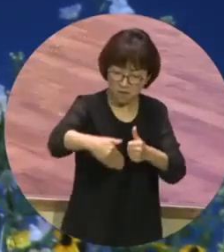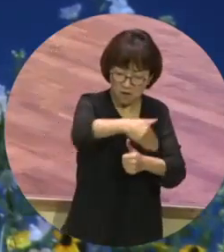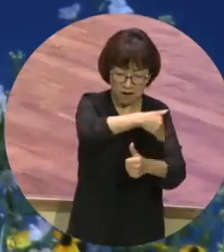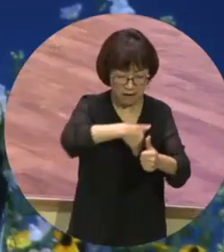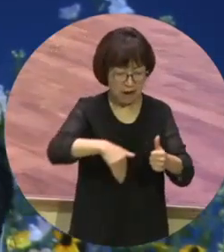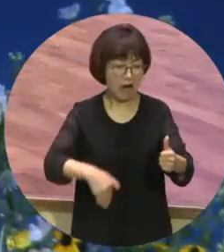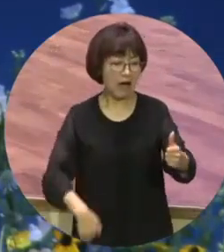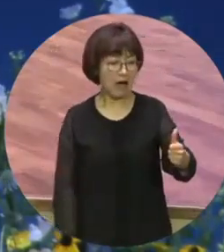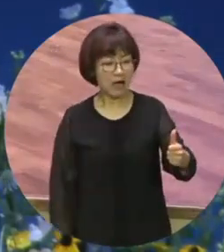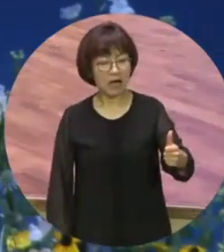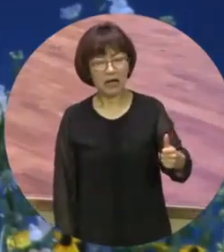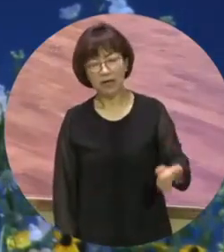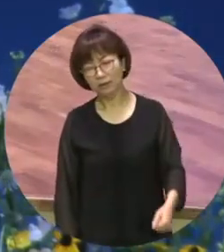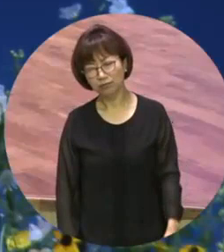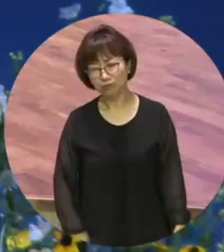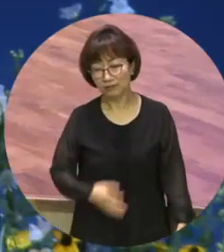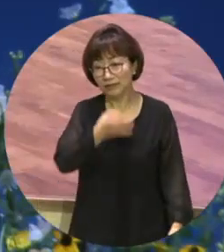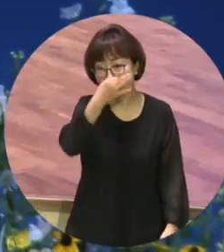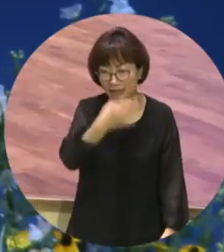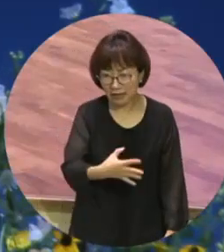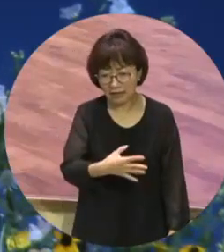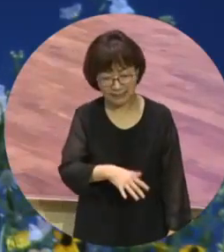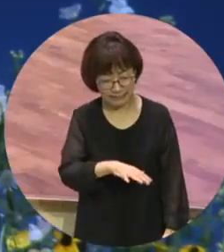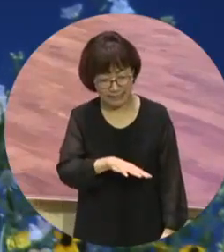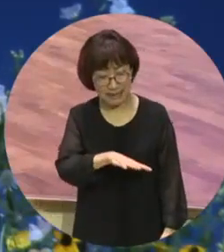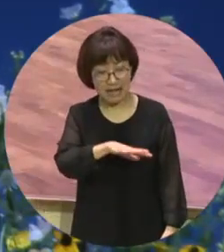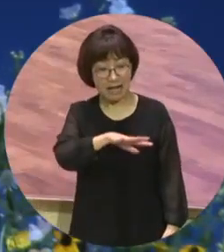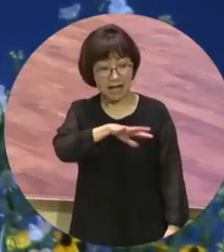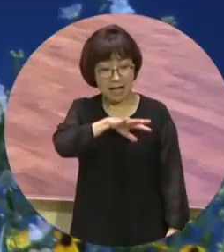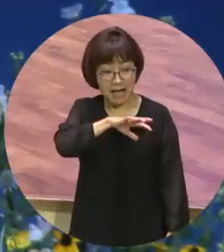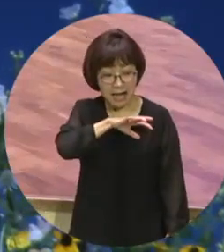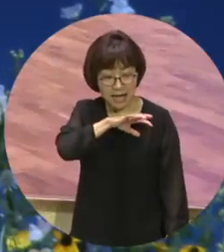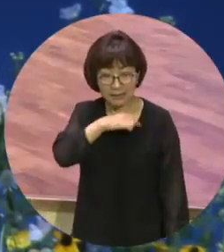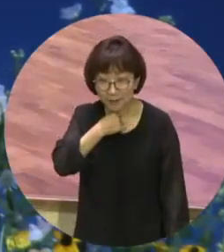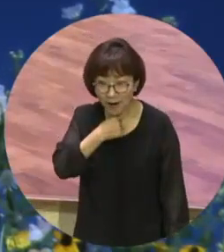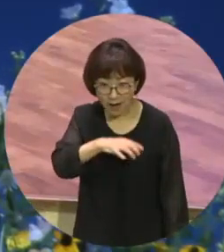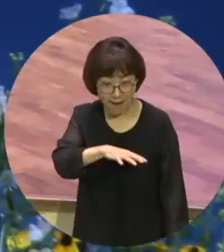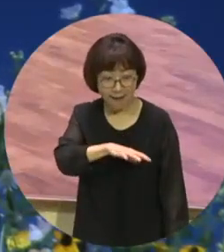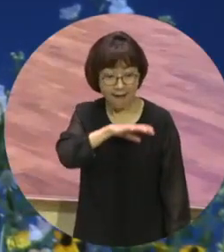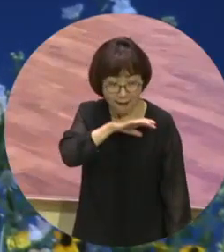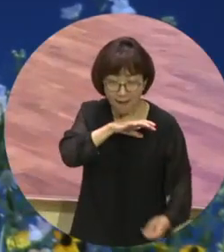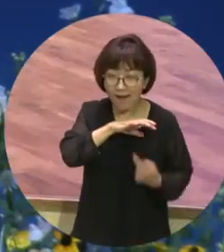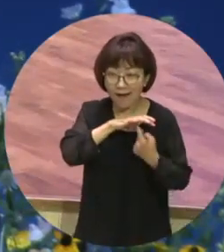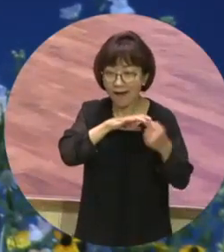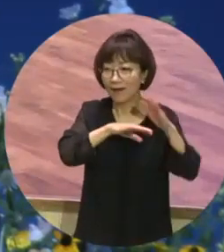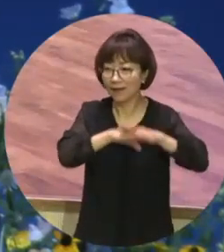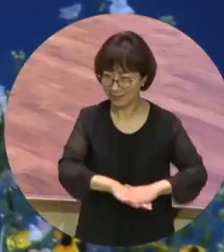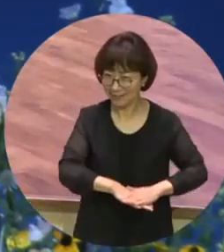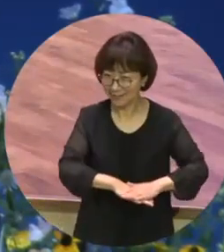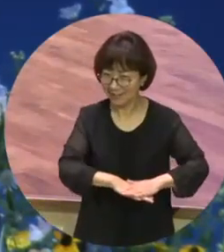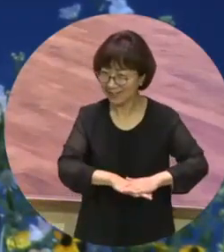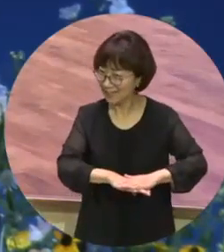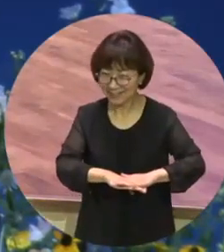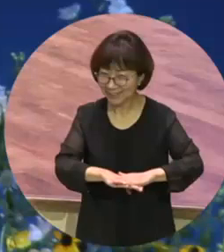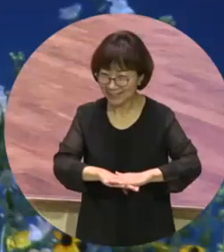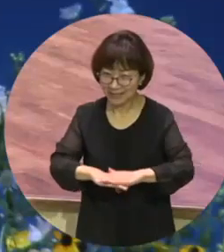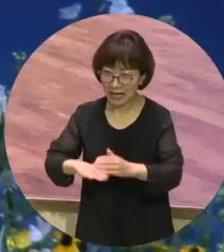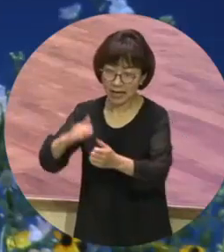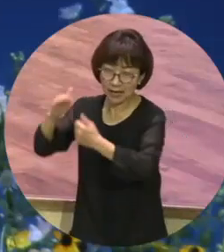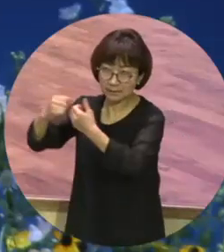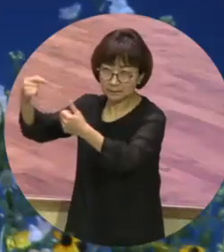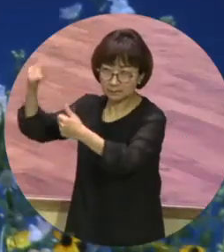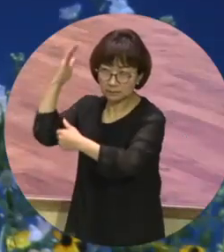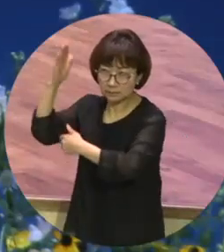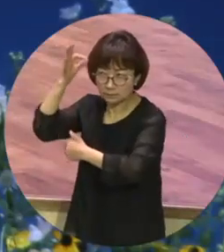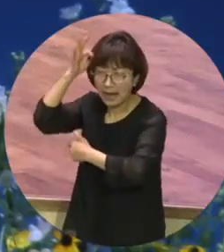도저히 감사는커녕 불평 원망하고 싶은 환경이 있다 할지라도 오늘 맥주주의를 맞이해서 하나님의 음성을 들으시기